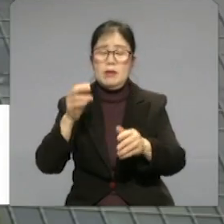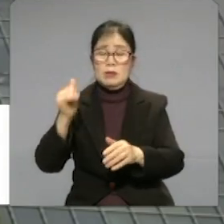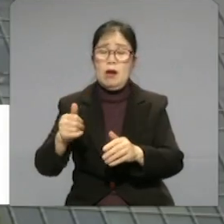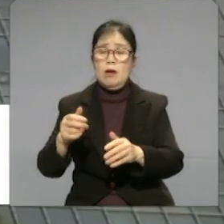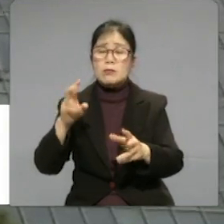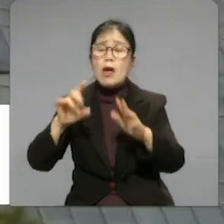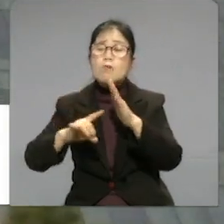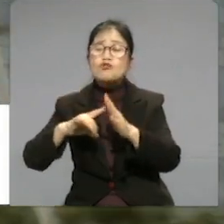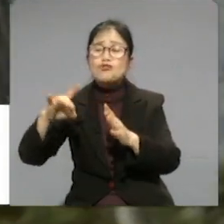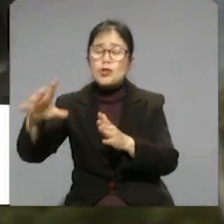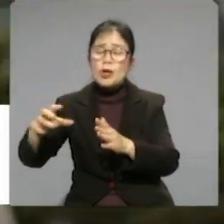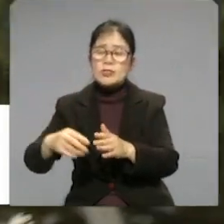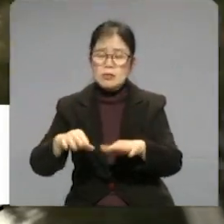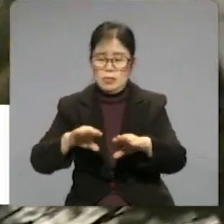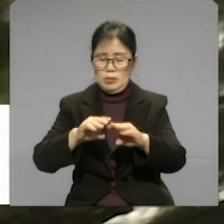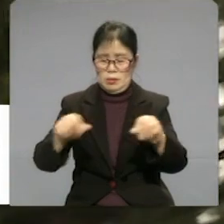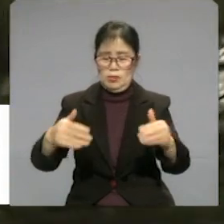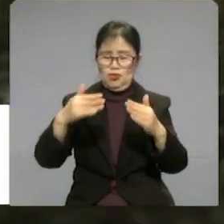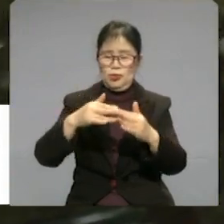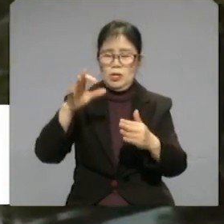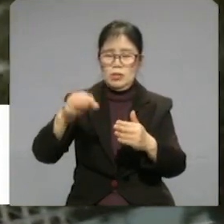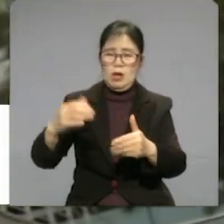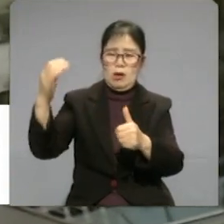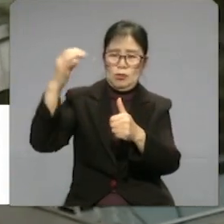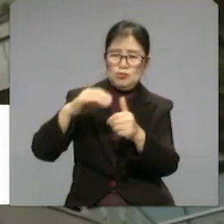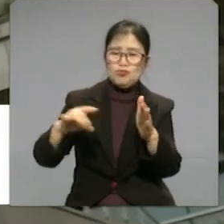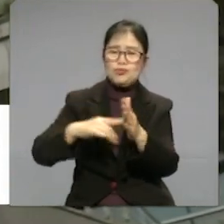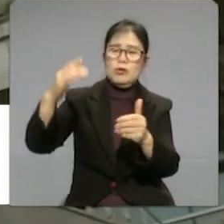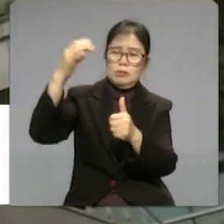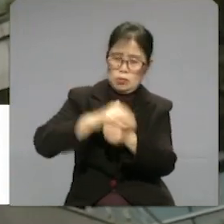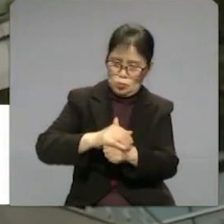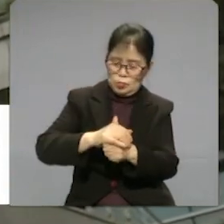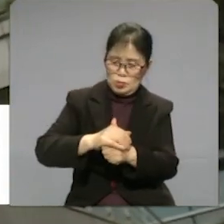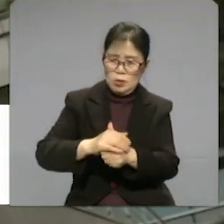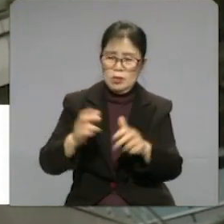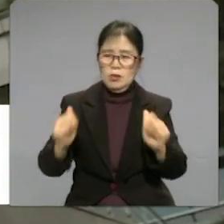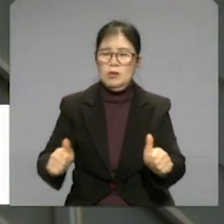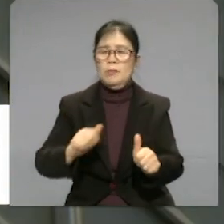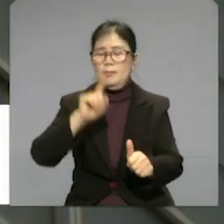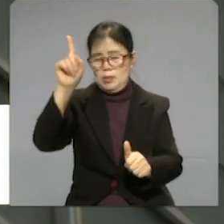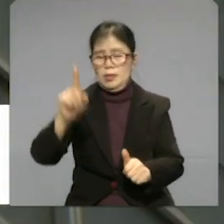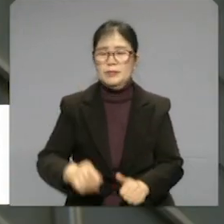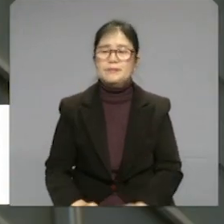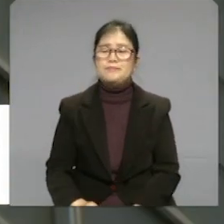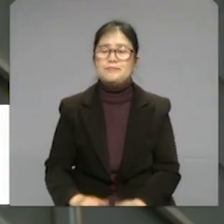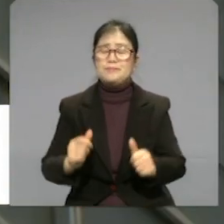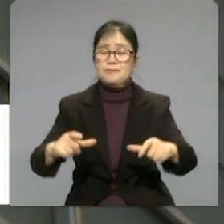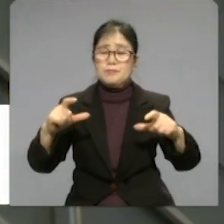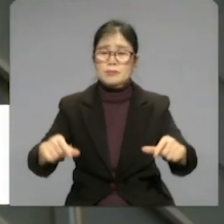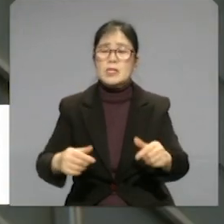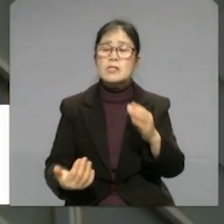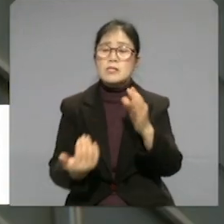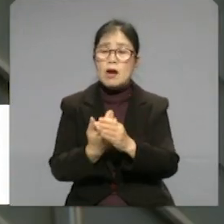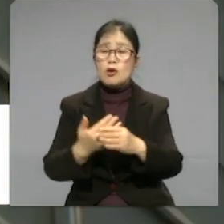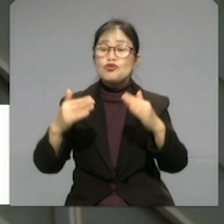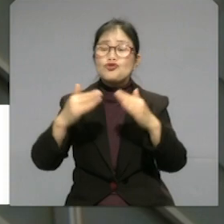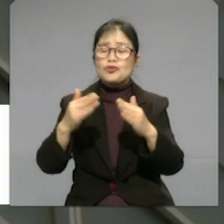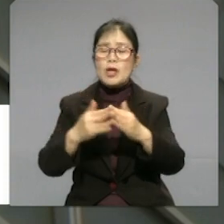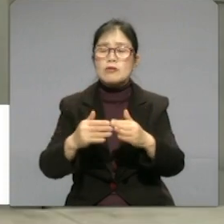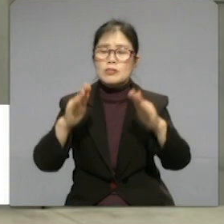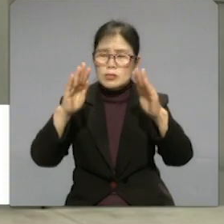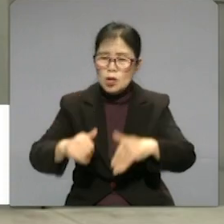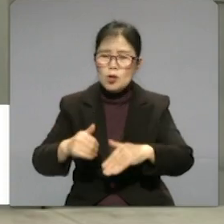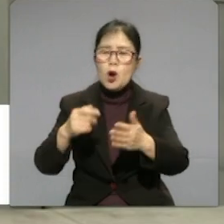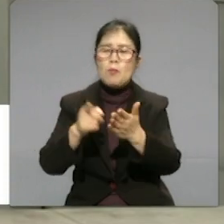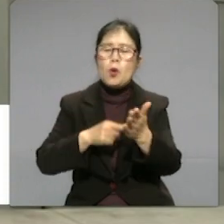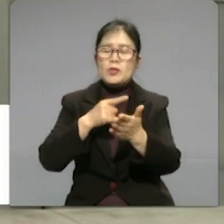개발자였다 해당 부지 주택에 대한 종부세를 부과받아 소송을 제기했습니다 재판 는이 사건 주택은 철거